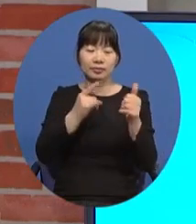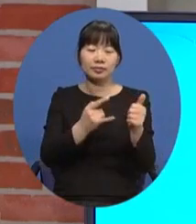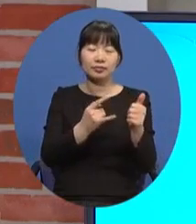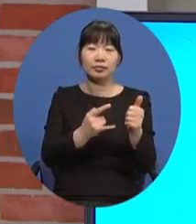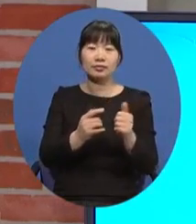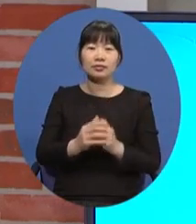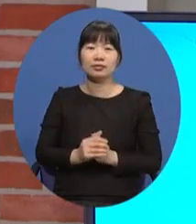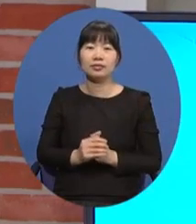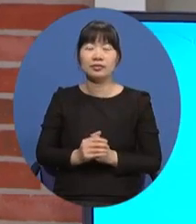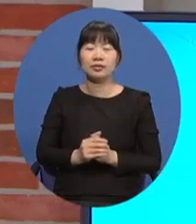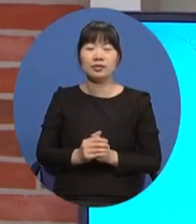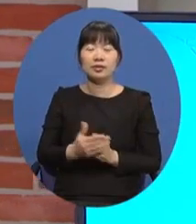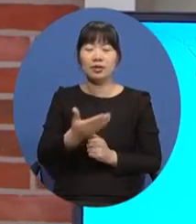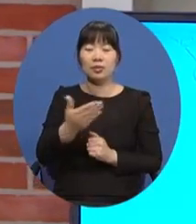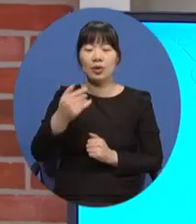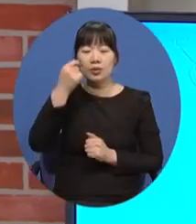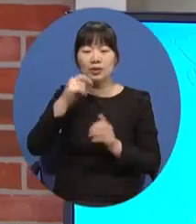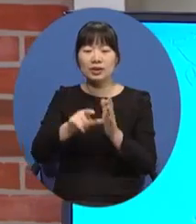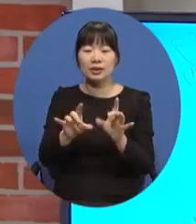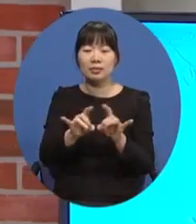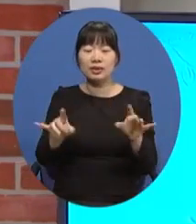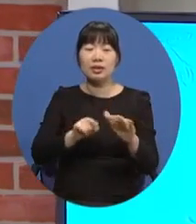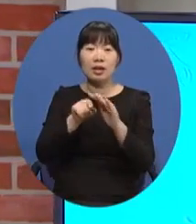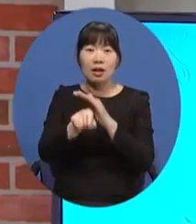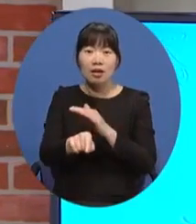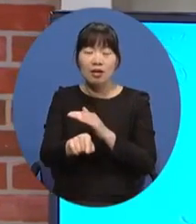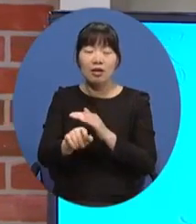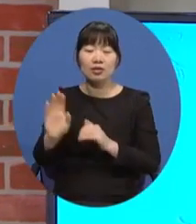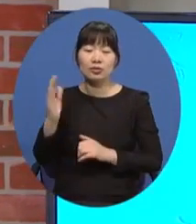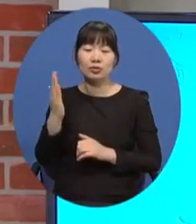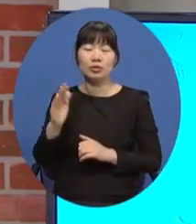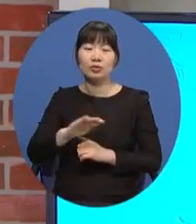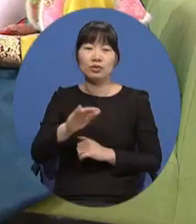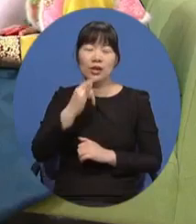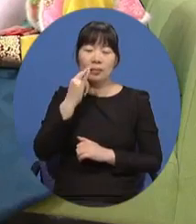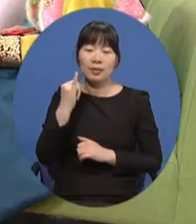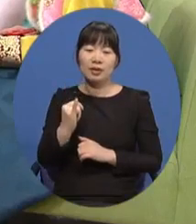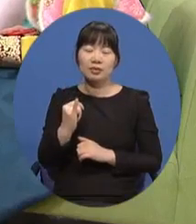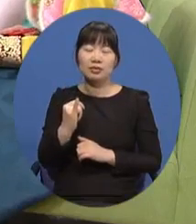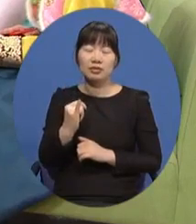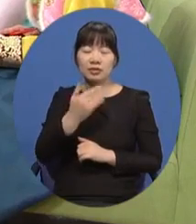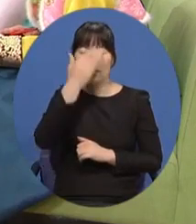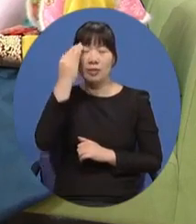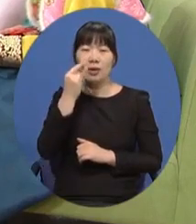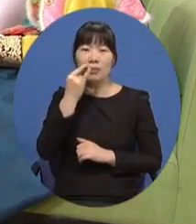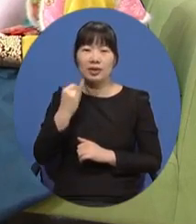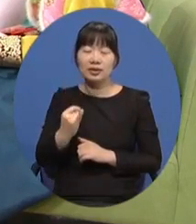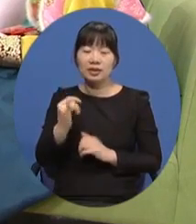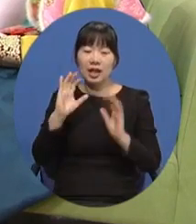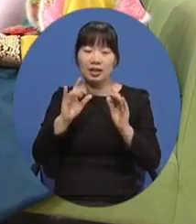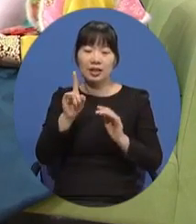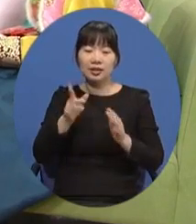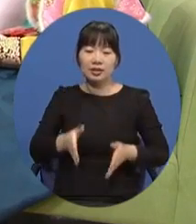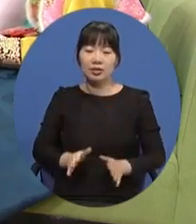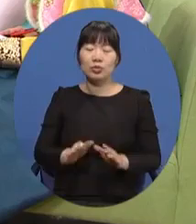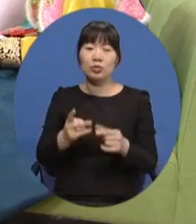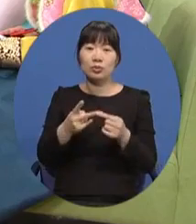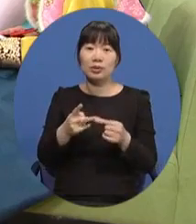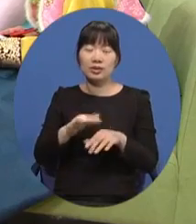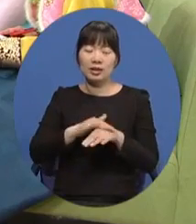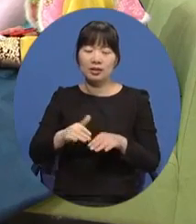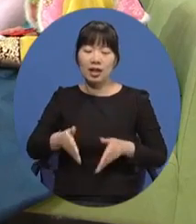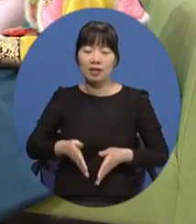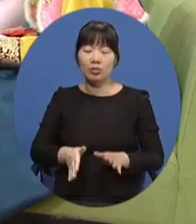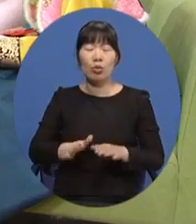아이들에게 여러분 애들이 울 적마다 가면은 요즘 우리 엄마들이요 젊은 엄마들이 아기를 하나 낳고 두 번째를 잘